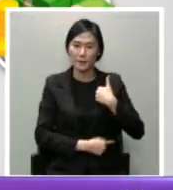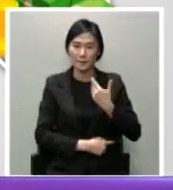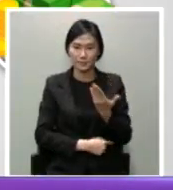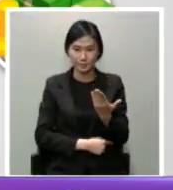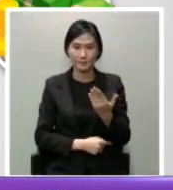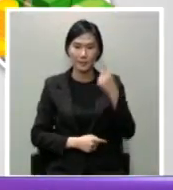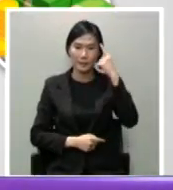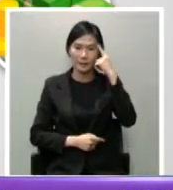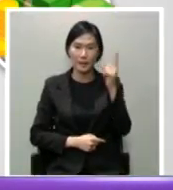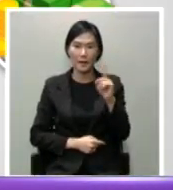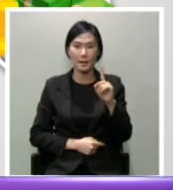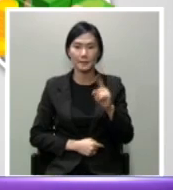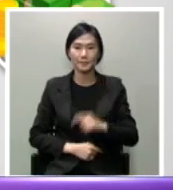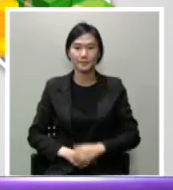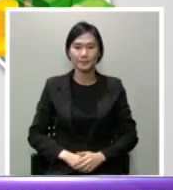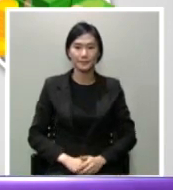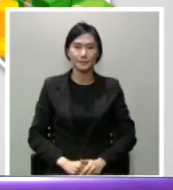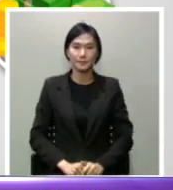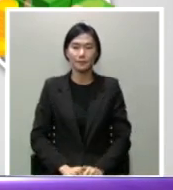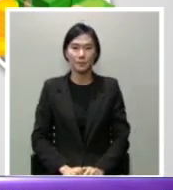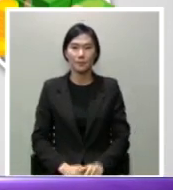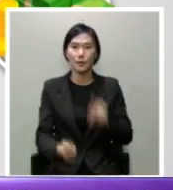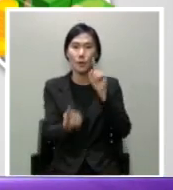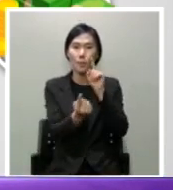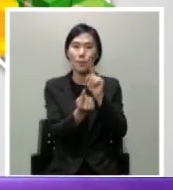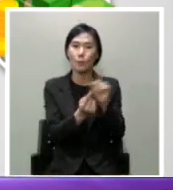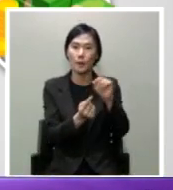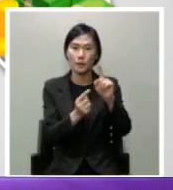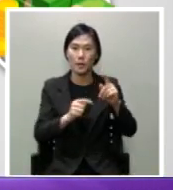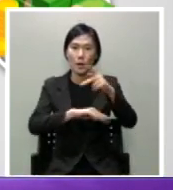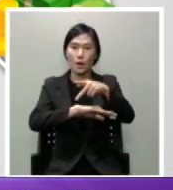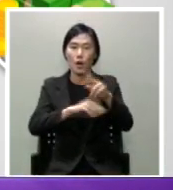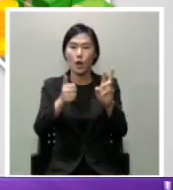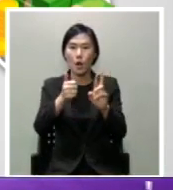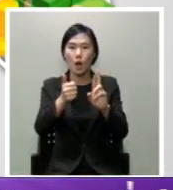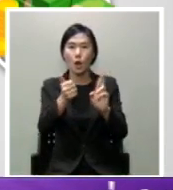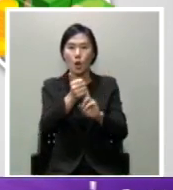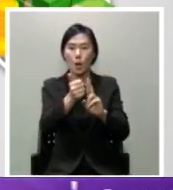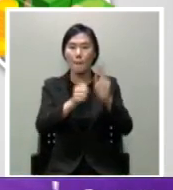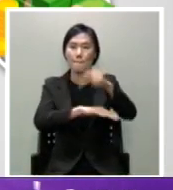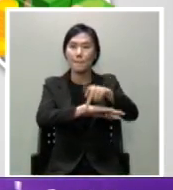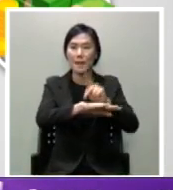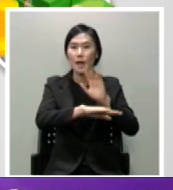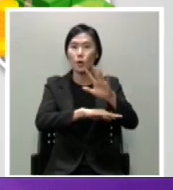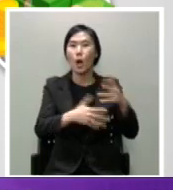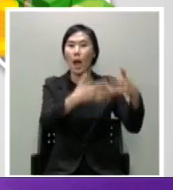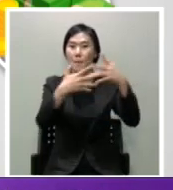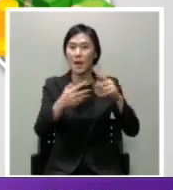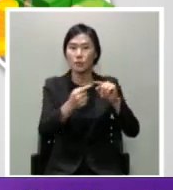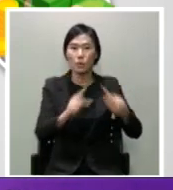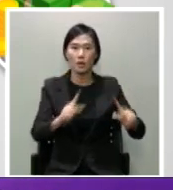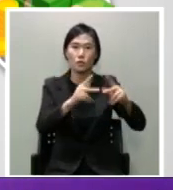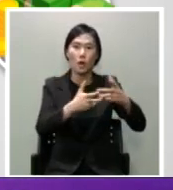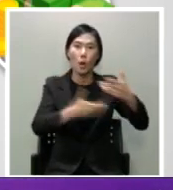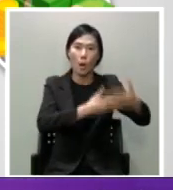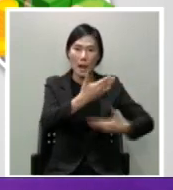จะไปเจอกับรัฐมนตรีพาณิชย์รอสของอเมริกาแล้วถ้าเขายก